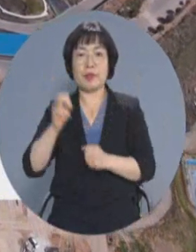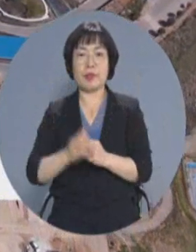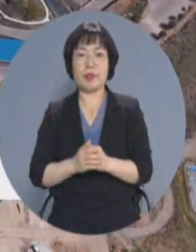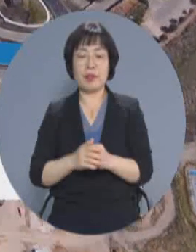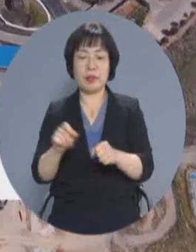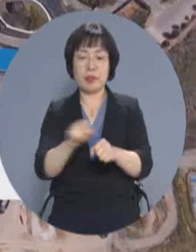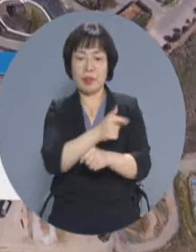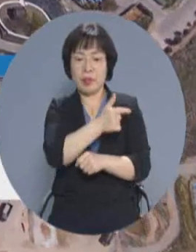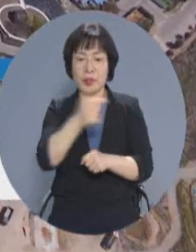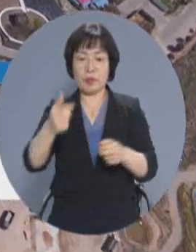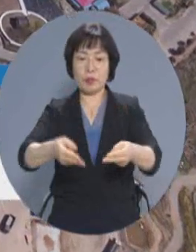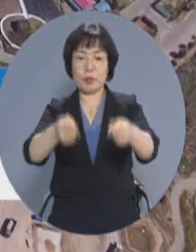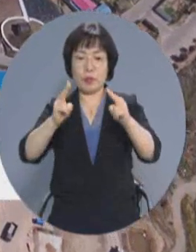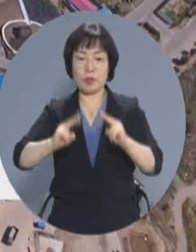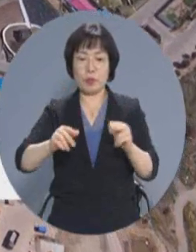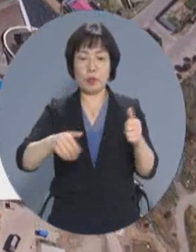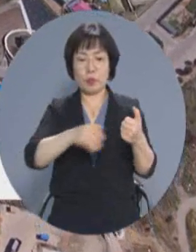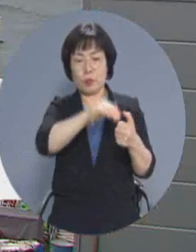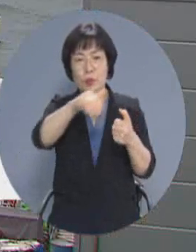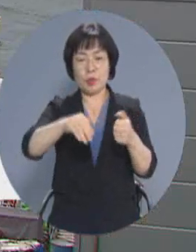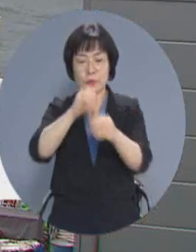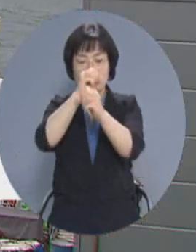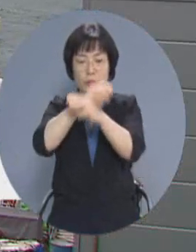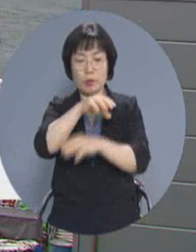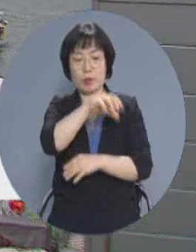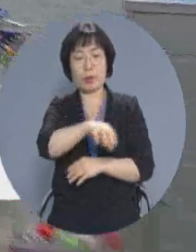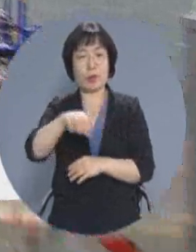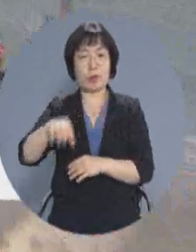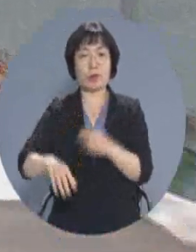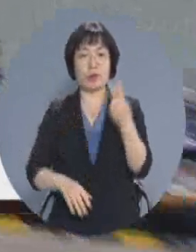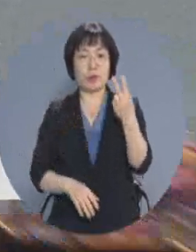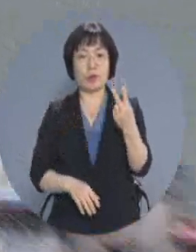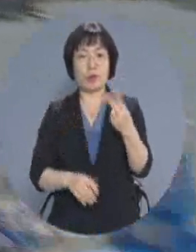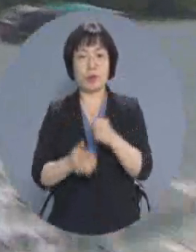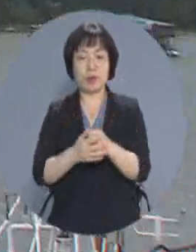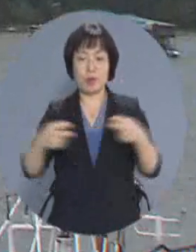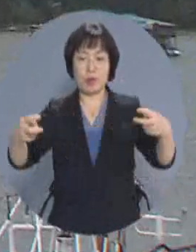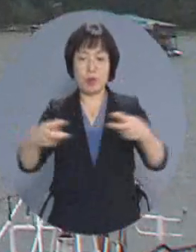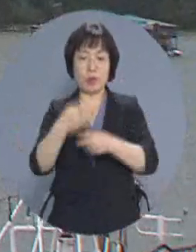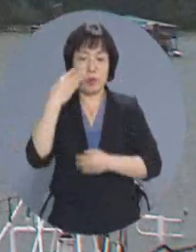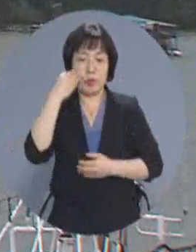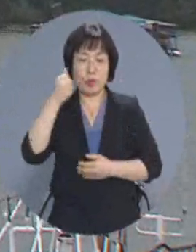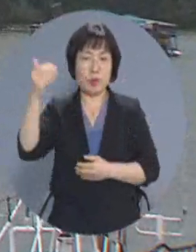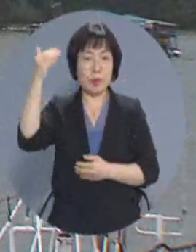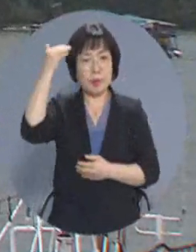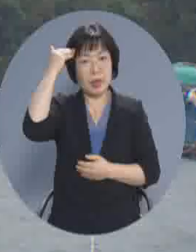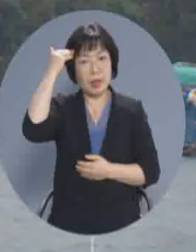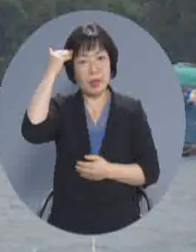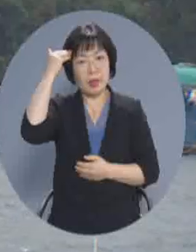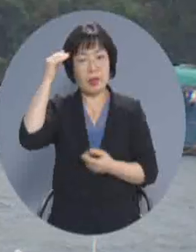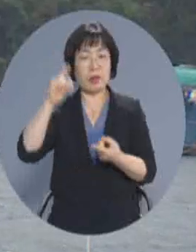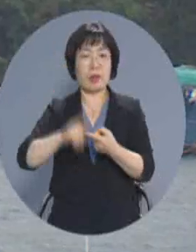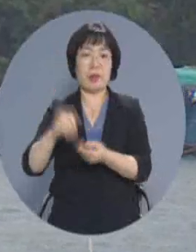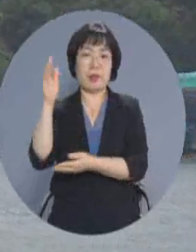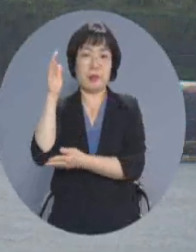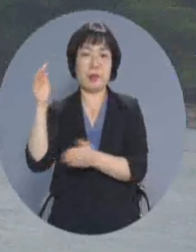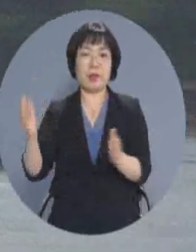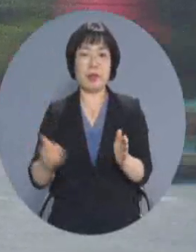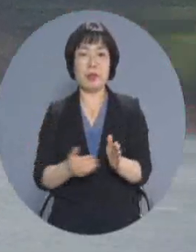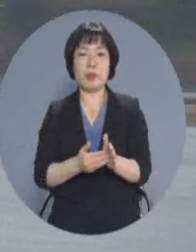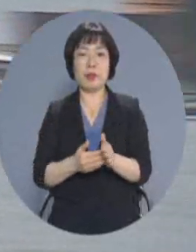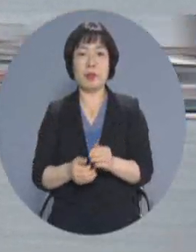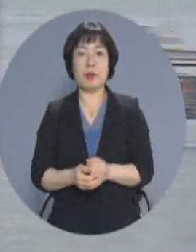특히 대형 교량 주변 50m 거리에 신호등이 두 곳이나 있어 교통소통의 장애 요인이 될 것이라고